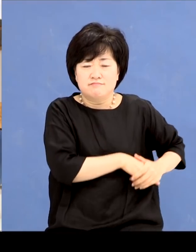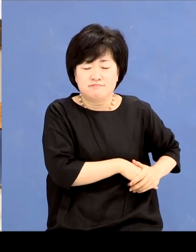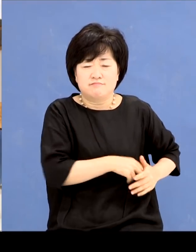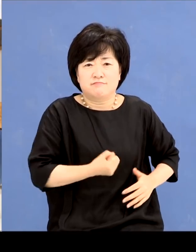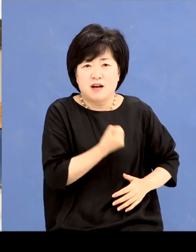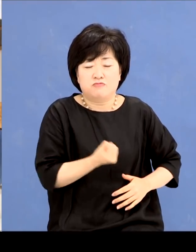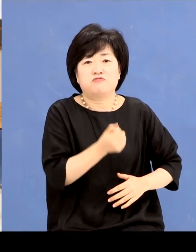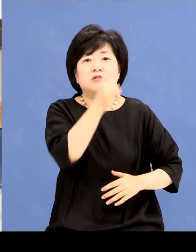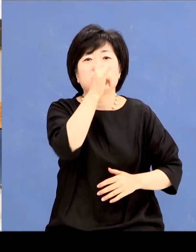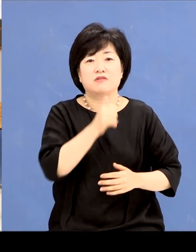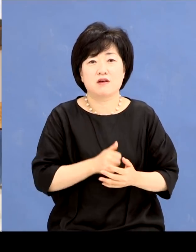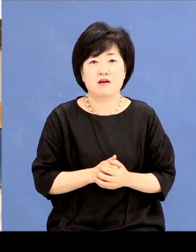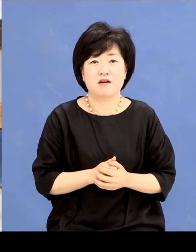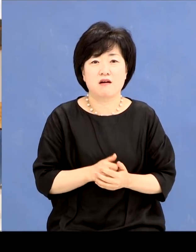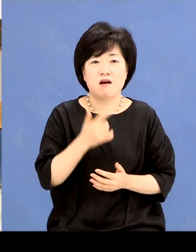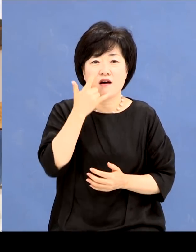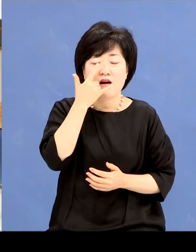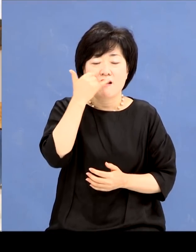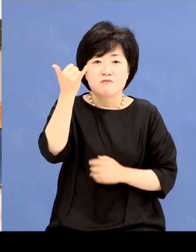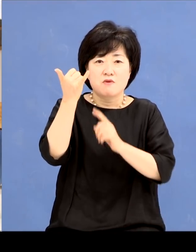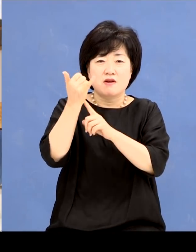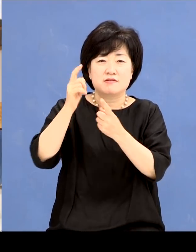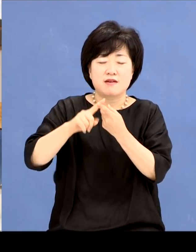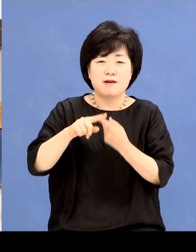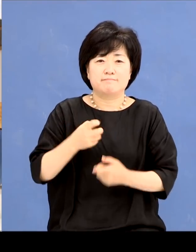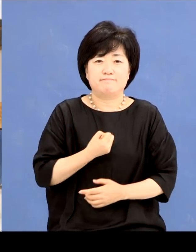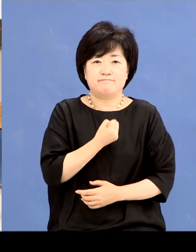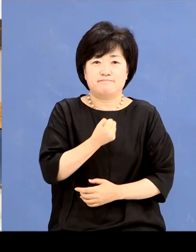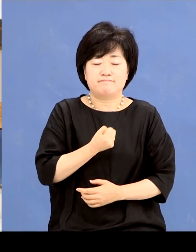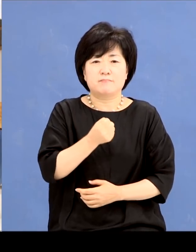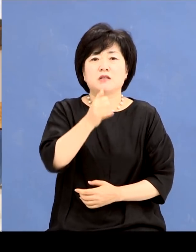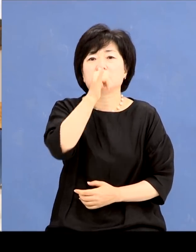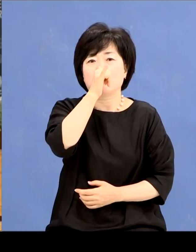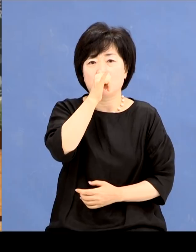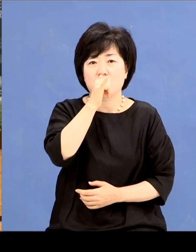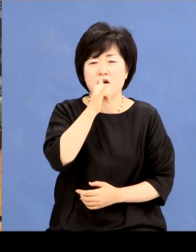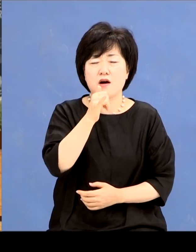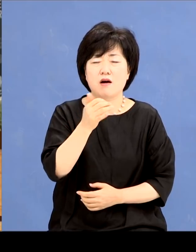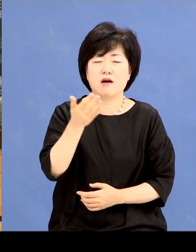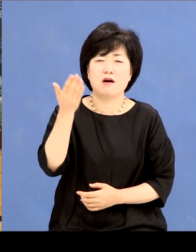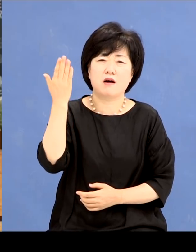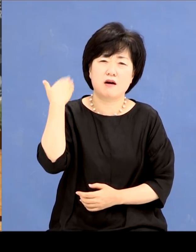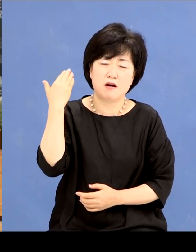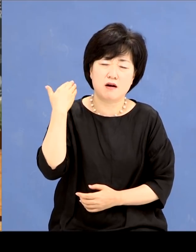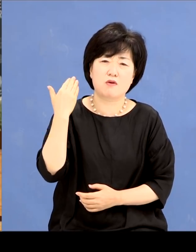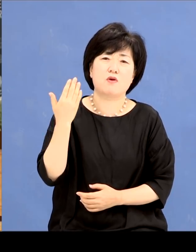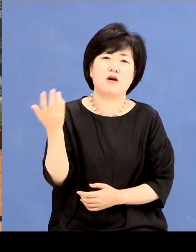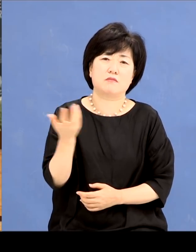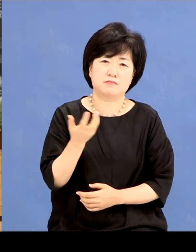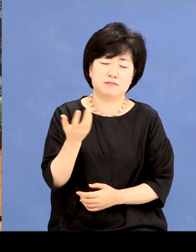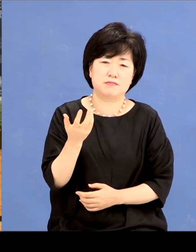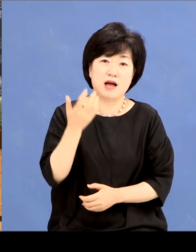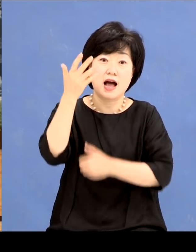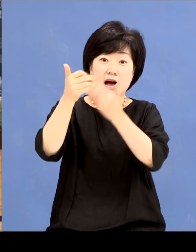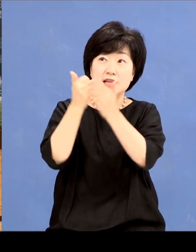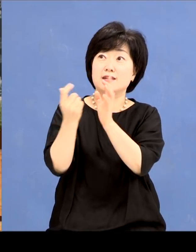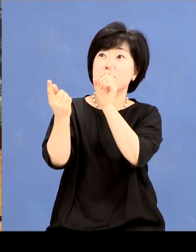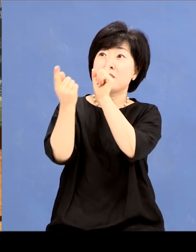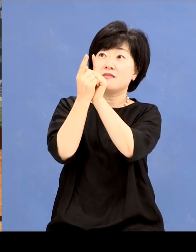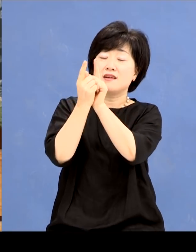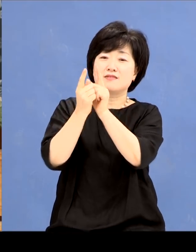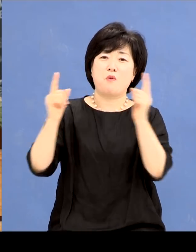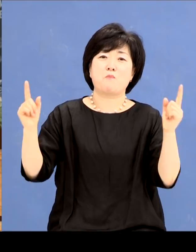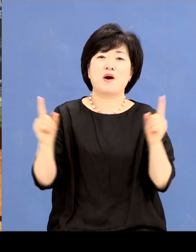다니셨다고 해요. 예. 그만큼 분노가 있었구나. 그렇죠. 네. 이렇게 안타깝고 고통스러운 과거의 기억이 하나님을 만나서 확 바뀌었다고